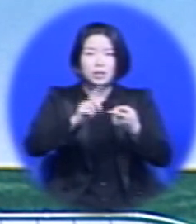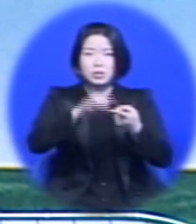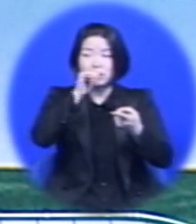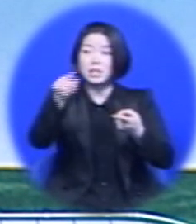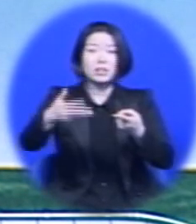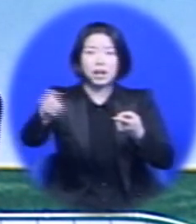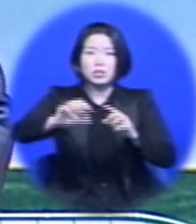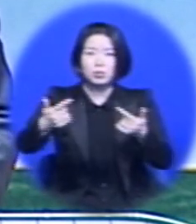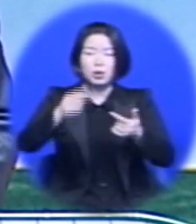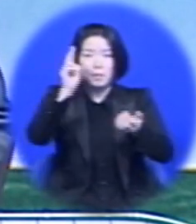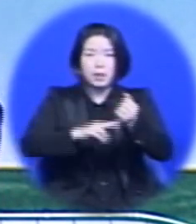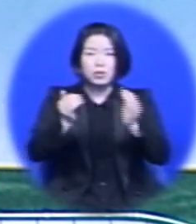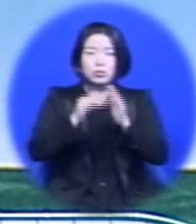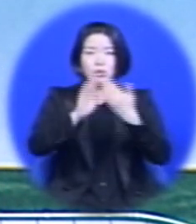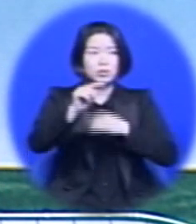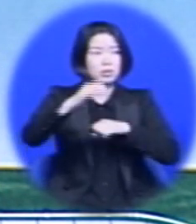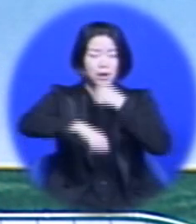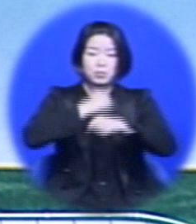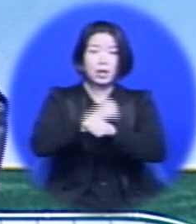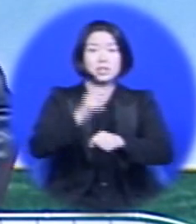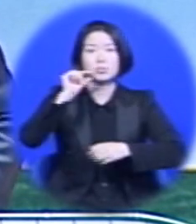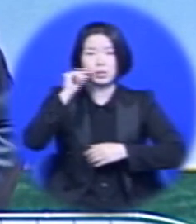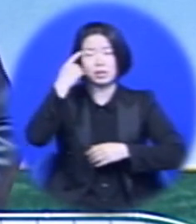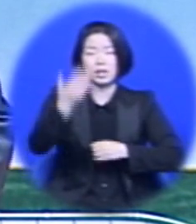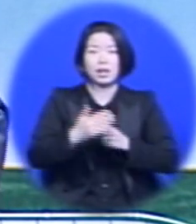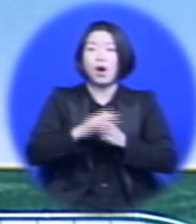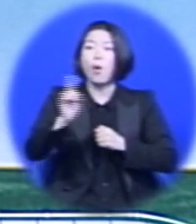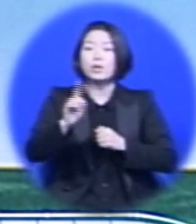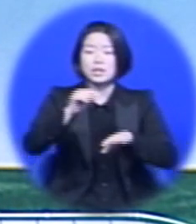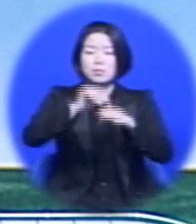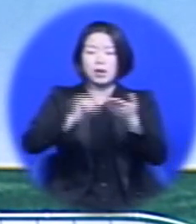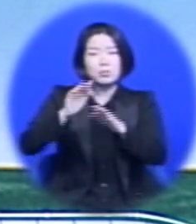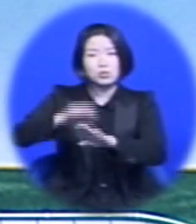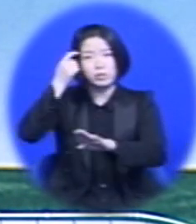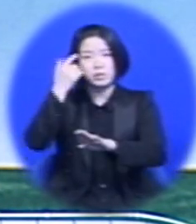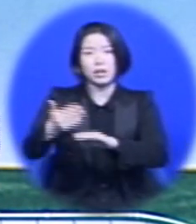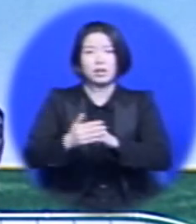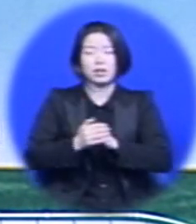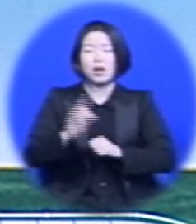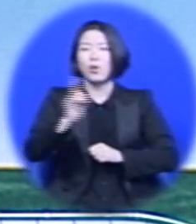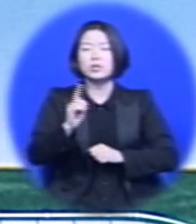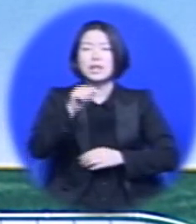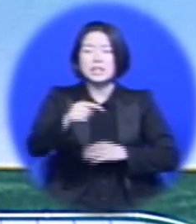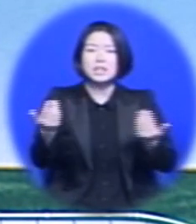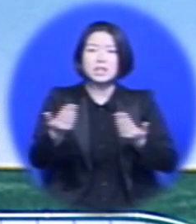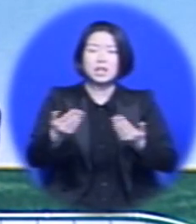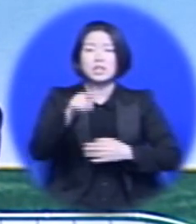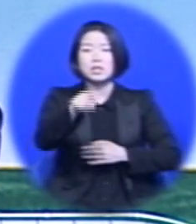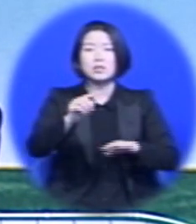후에도 내 마음대로 할 수가 없냐 어찌하여이 일을 내 마음에 두었느냐 어찌 이 일을 내